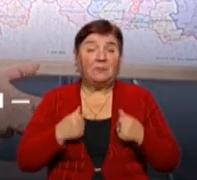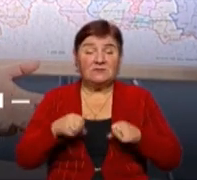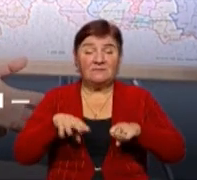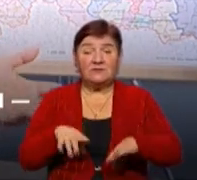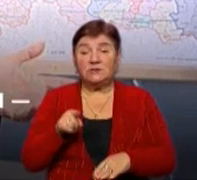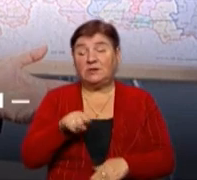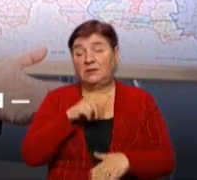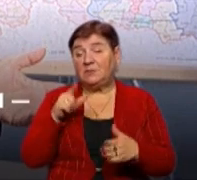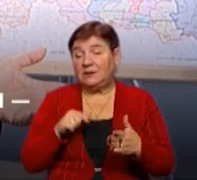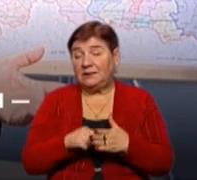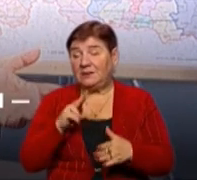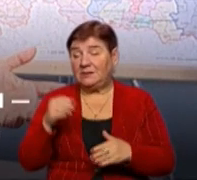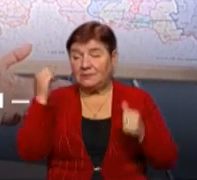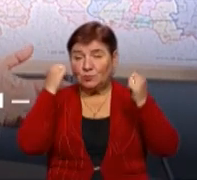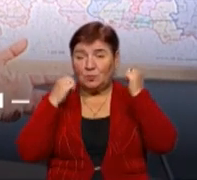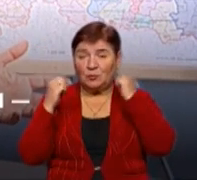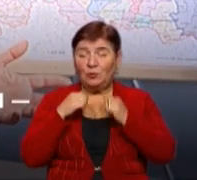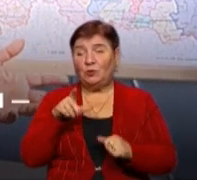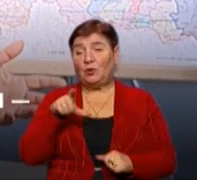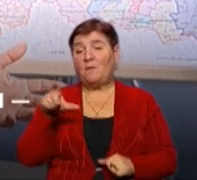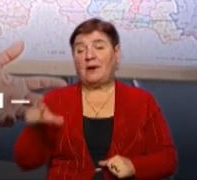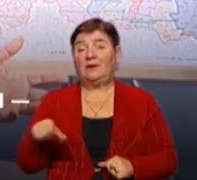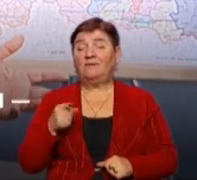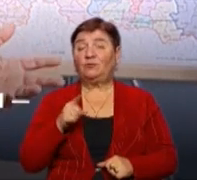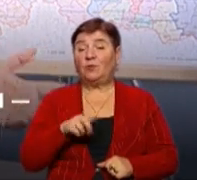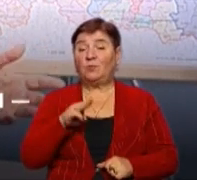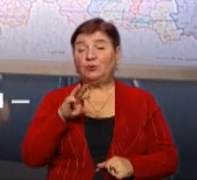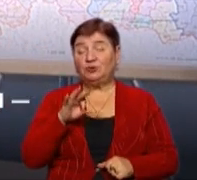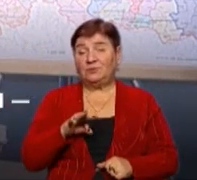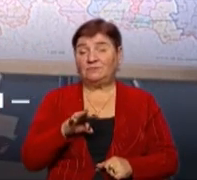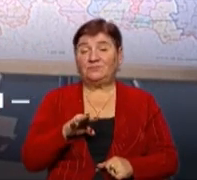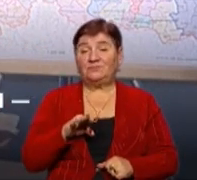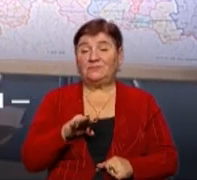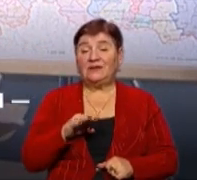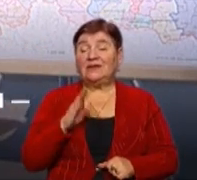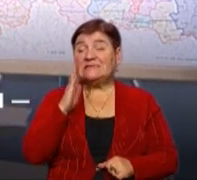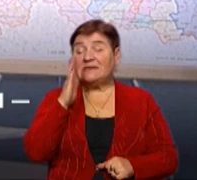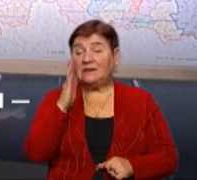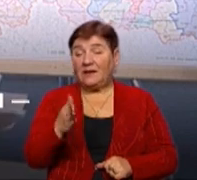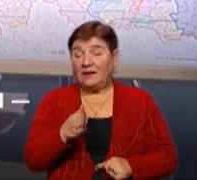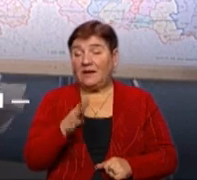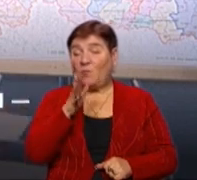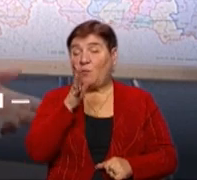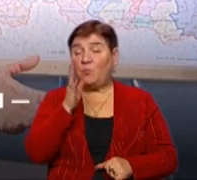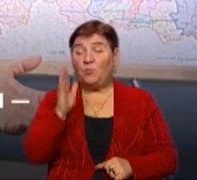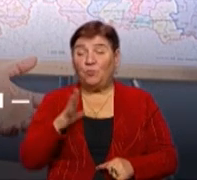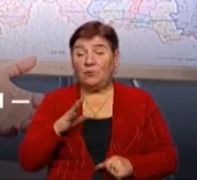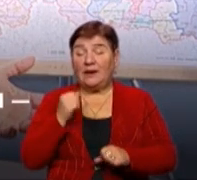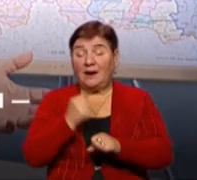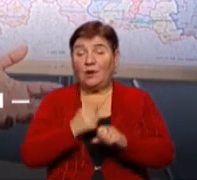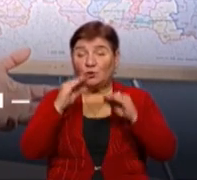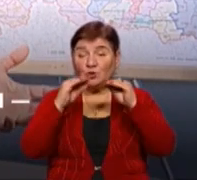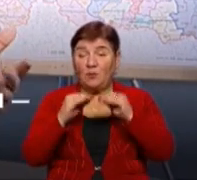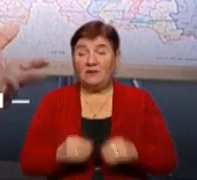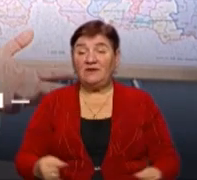намагаємося вирішити ті питання, які турбують громади, в тому, щоб ці стратегії були розроблені вчасно. Наприклад,